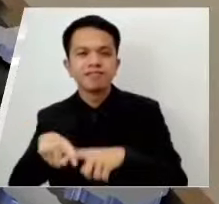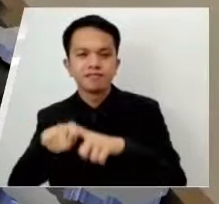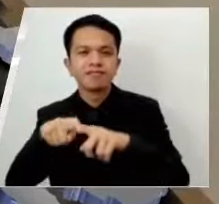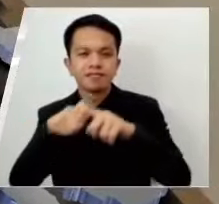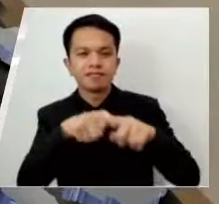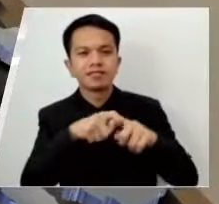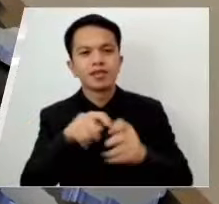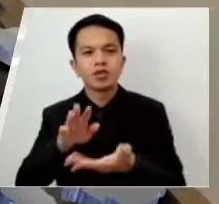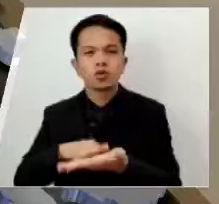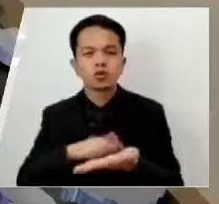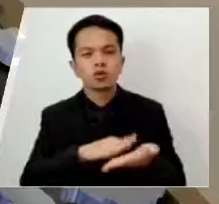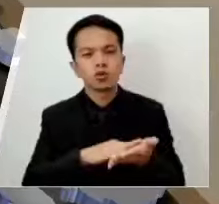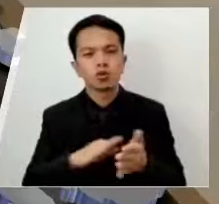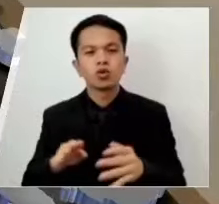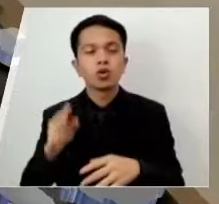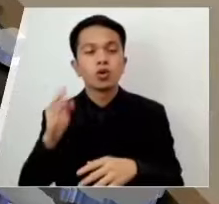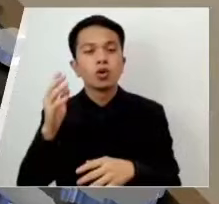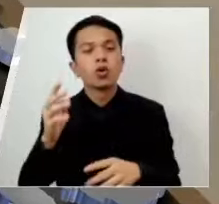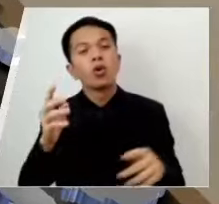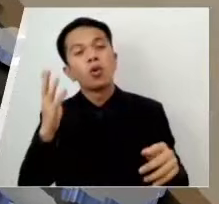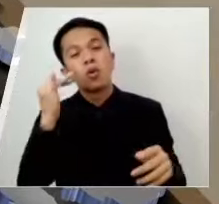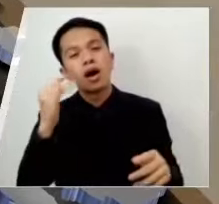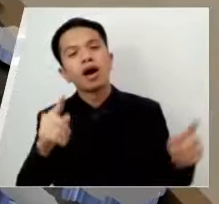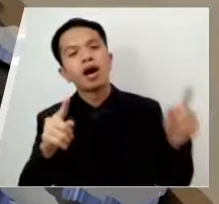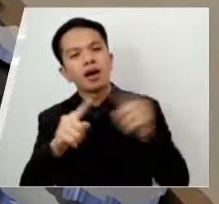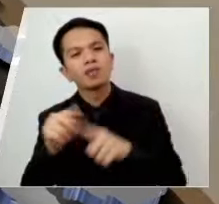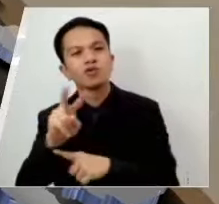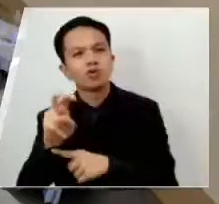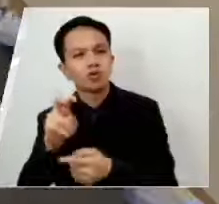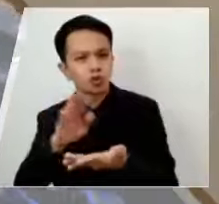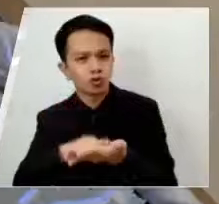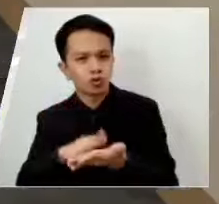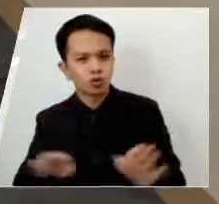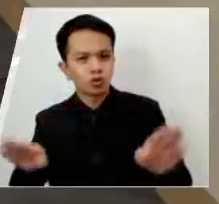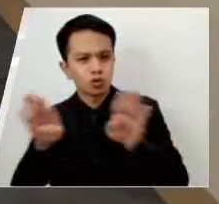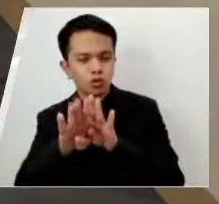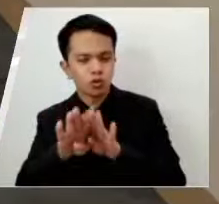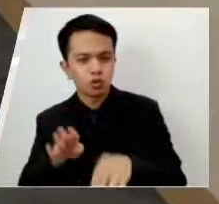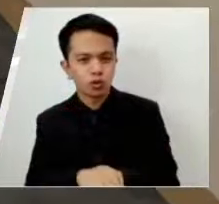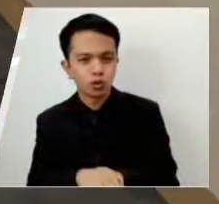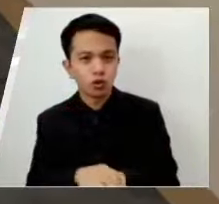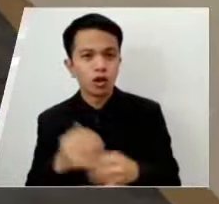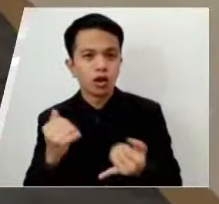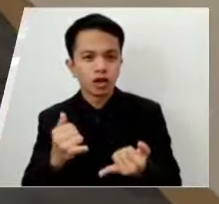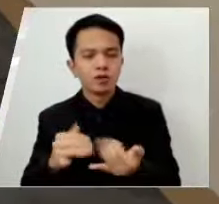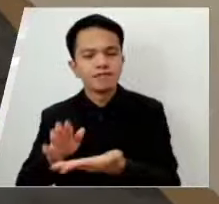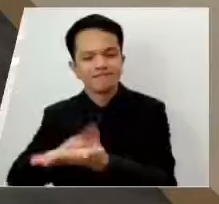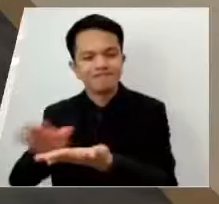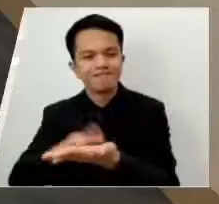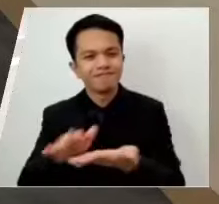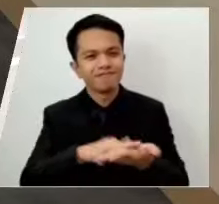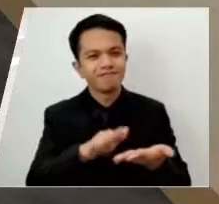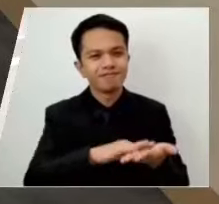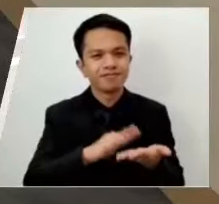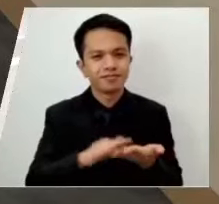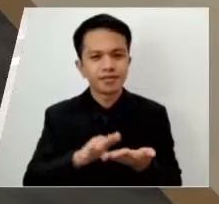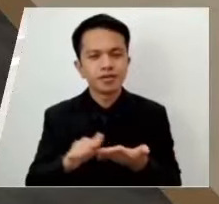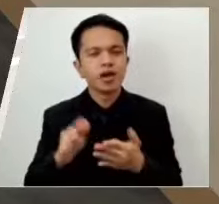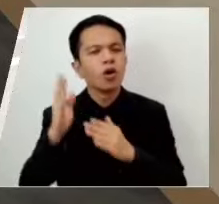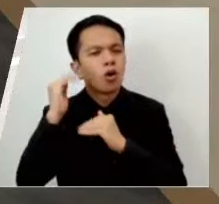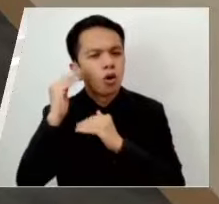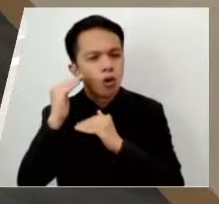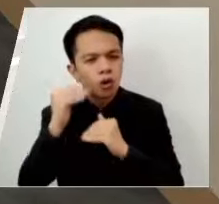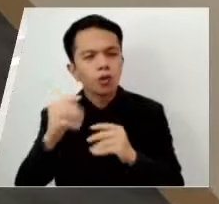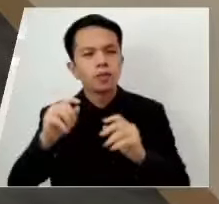mahigit 200. Puspusan ang paglilinis sa mga paaralang binaha sa pag-asang makakapagsimula sila ng